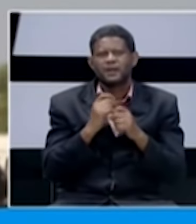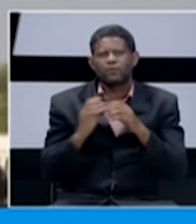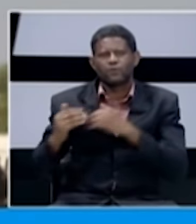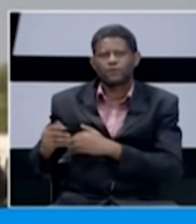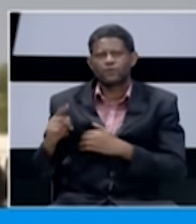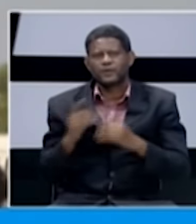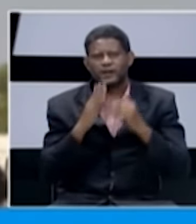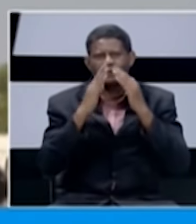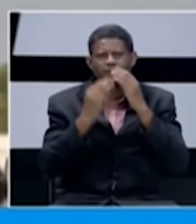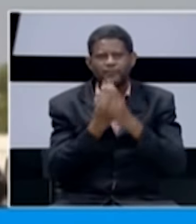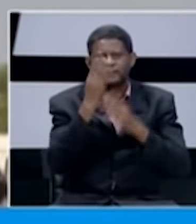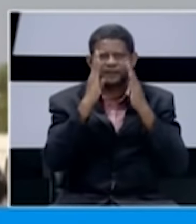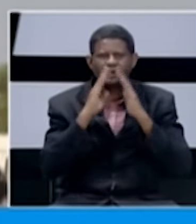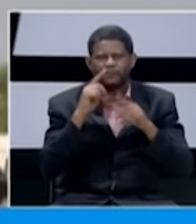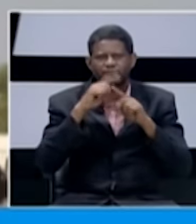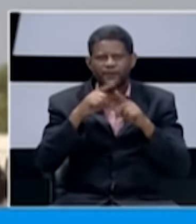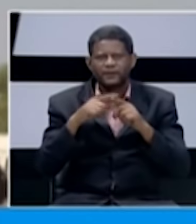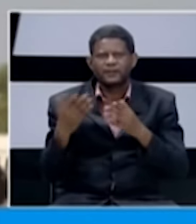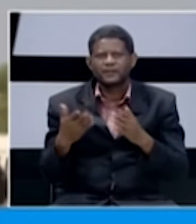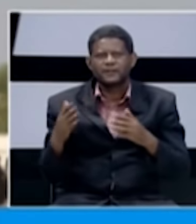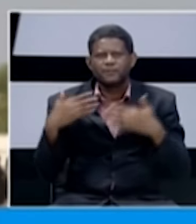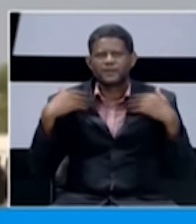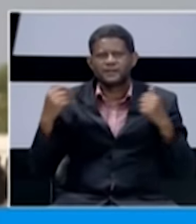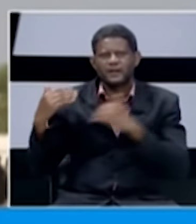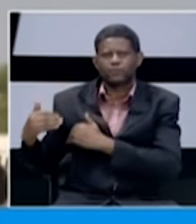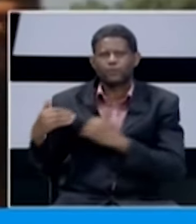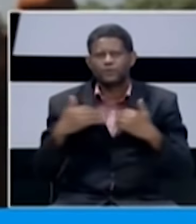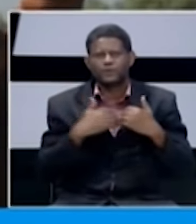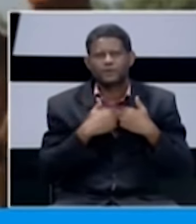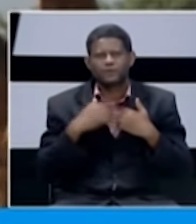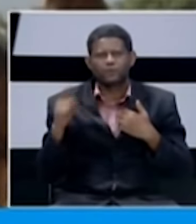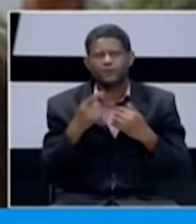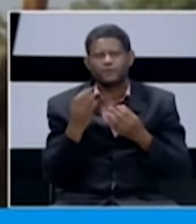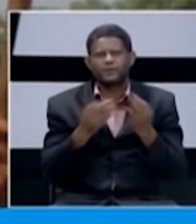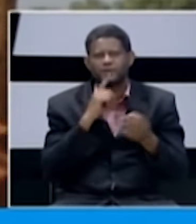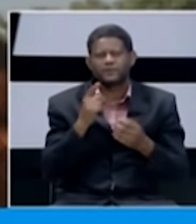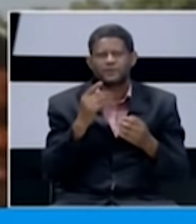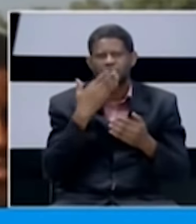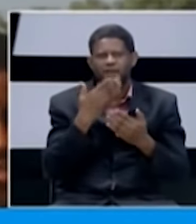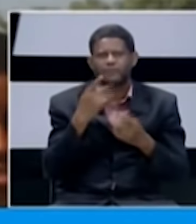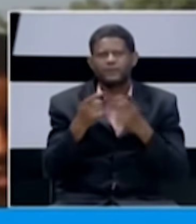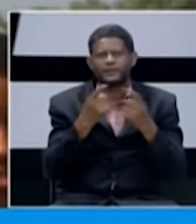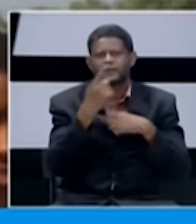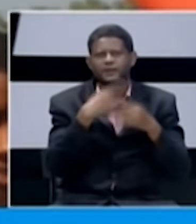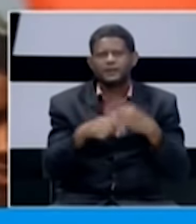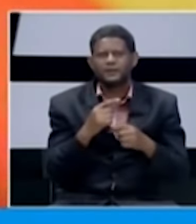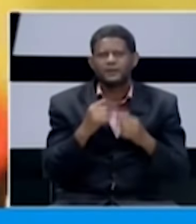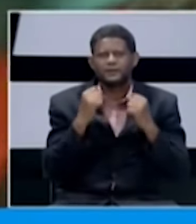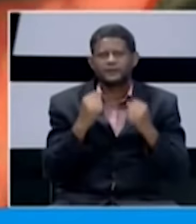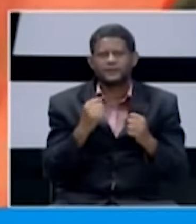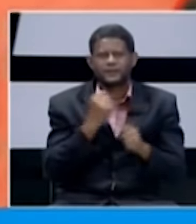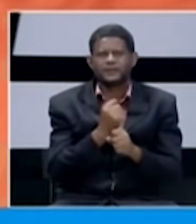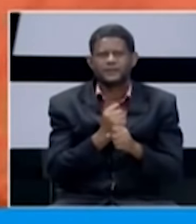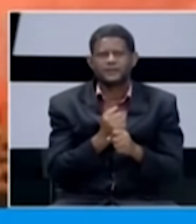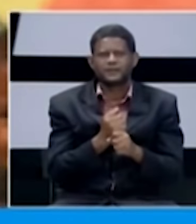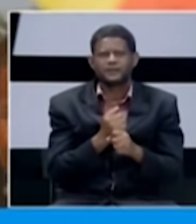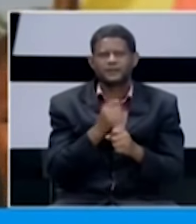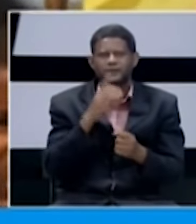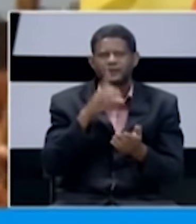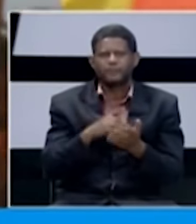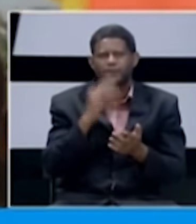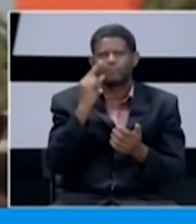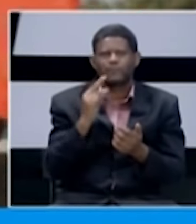تفلا لي نغرات تمنى سي او غونو خمزول لون مغلاطينا وطينا سلام نسنا من محدارن من غاس ابرتعنا نخنصرحنا كم كتما بعخر كم